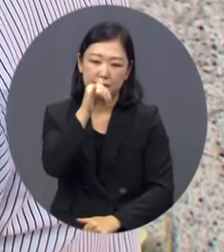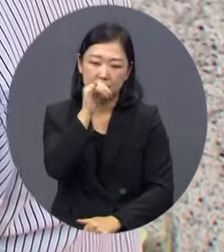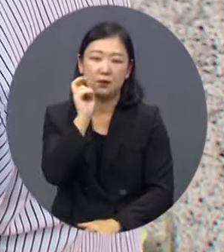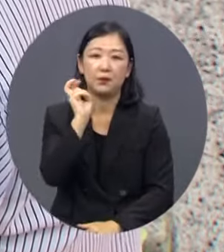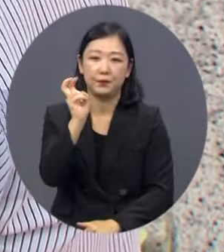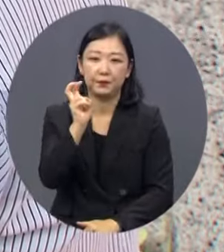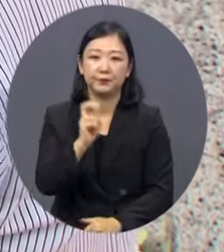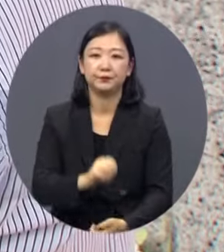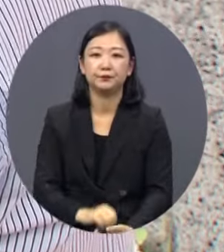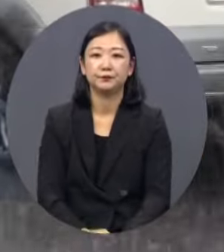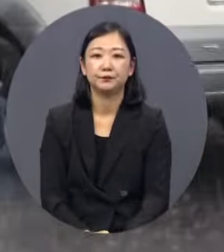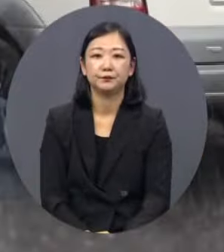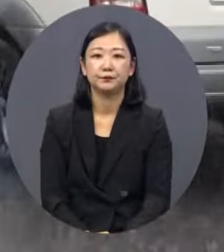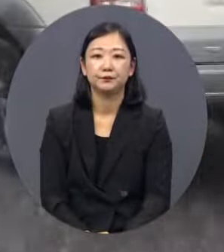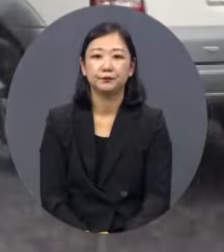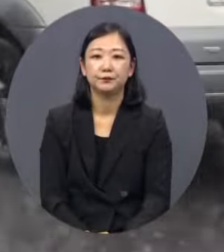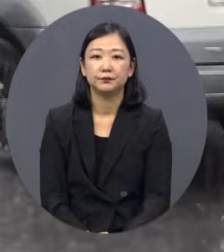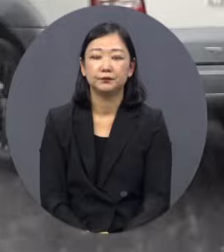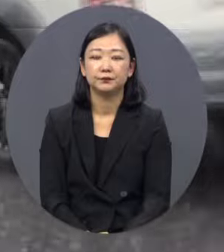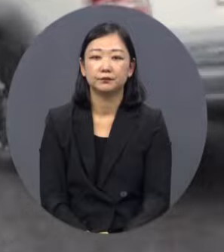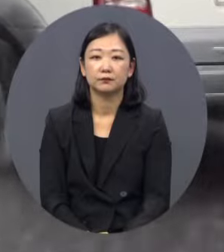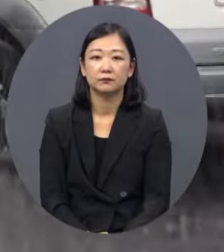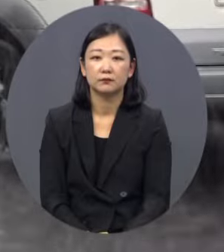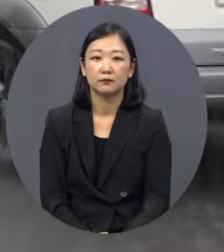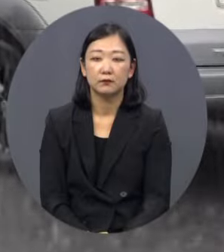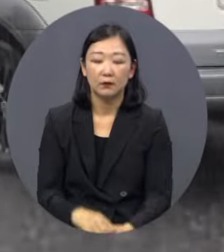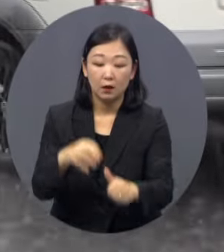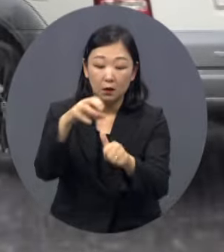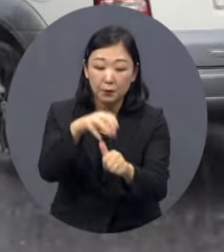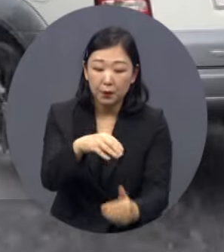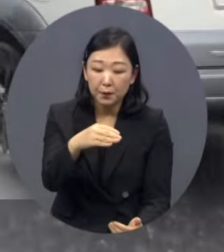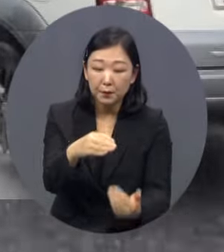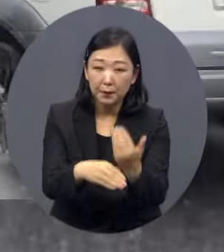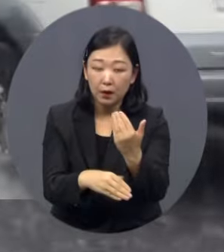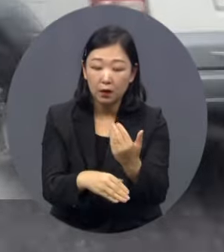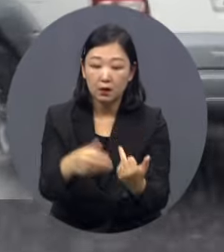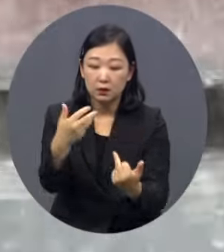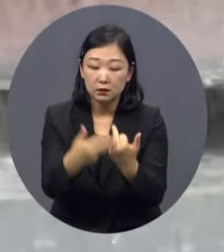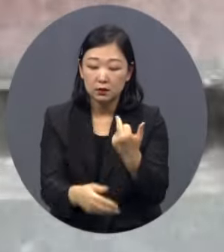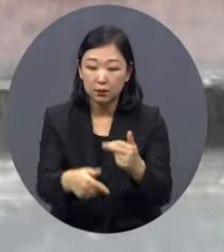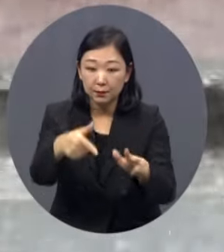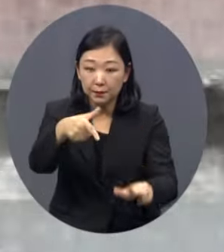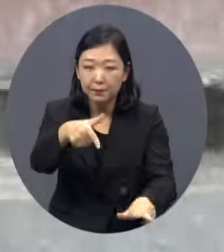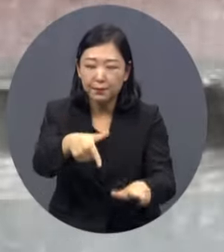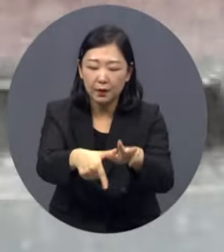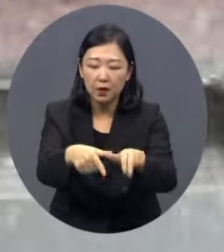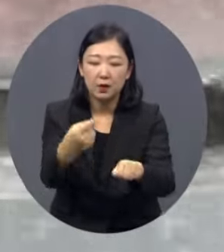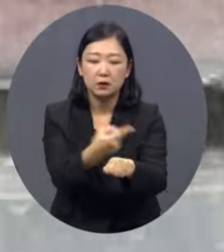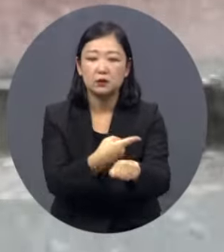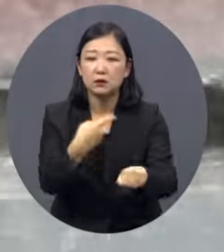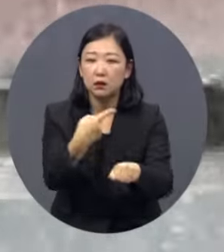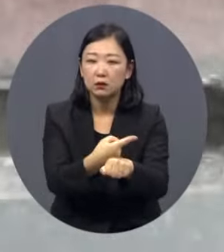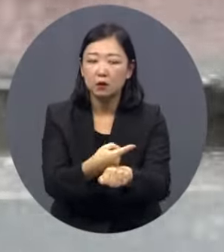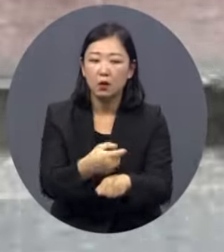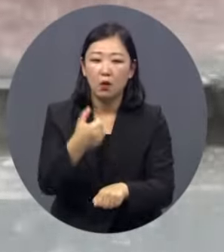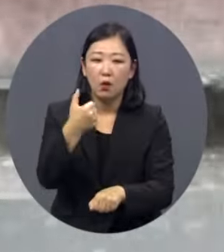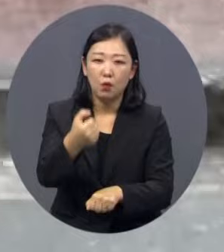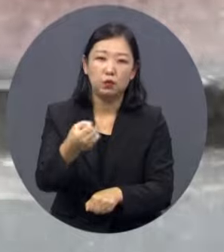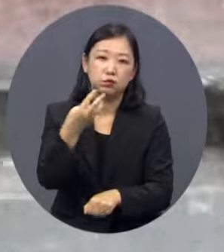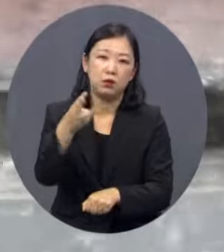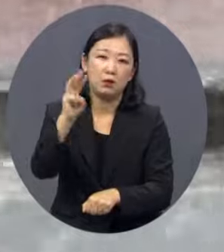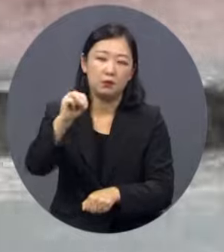있었던 그런 상황이었습니다. 고립 사고가 발생한 서귀포시 강정에는 시간당 53mm의